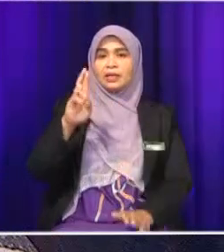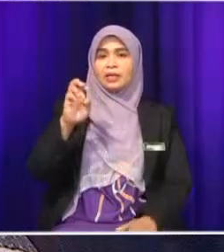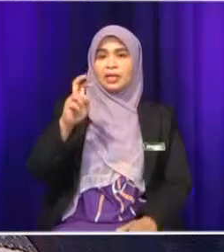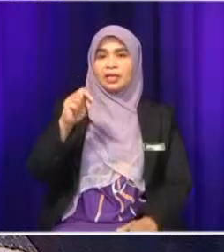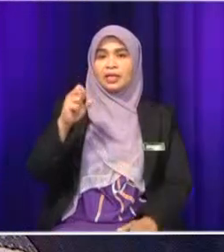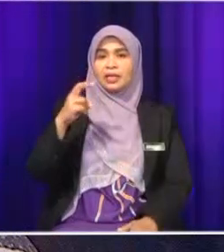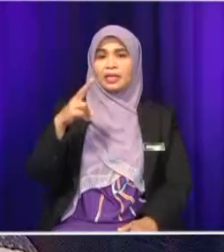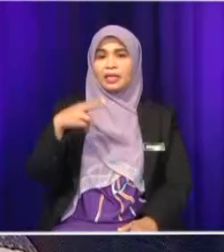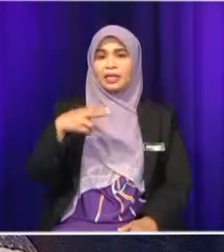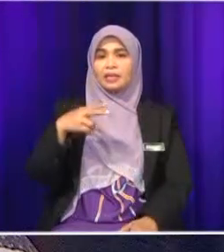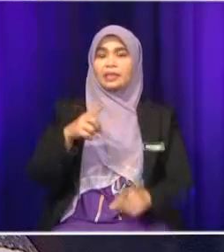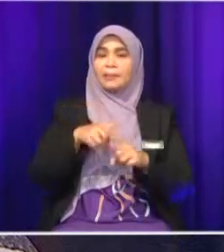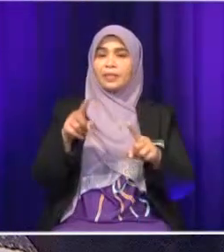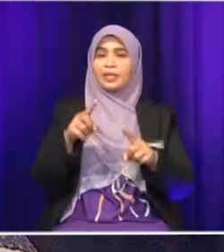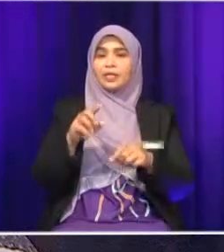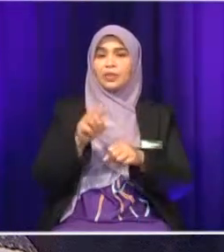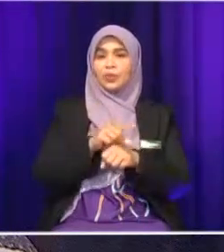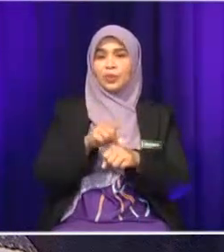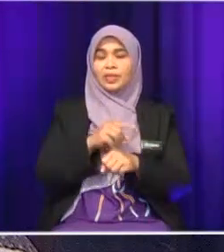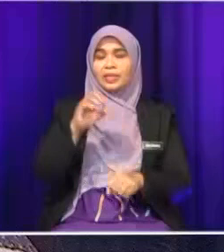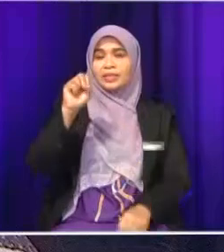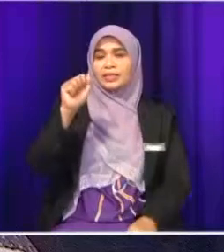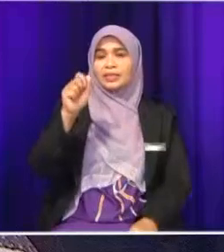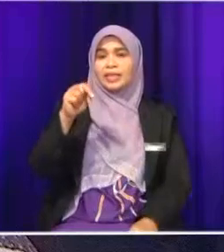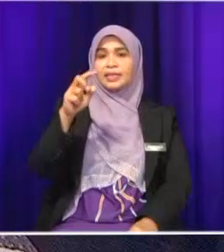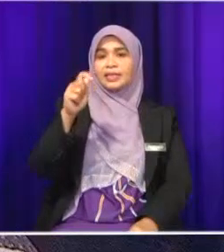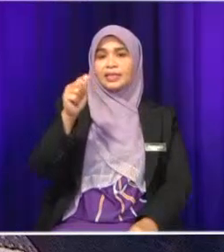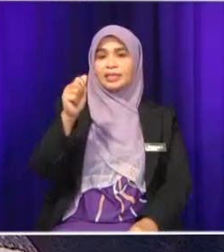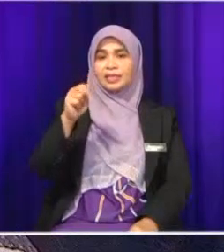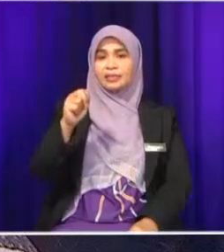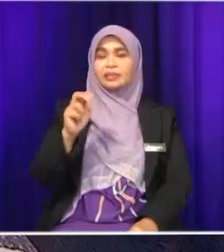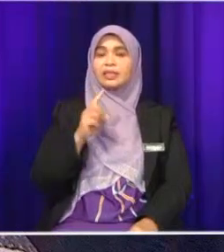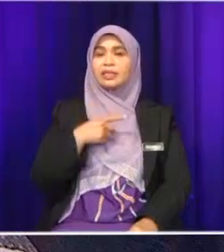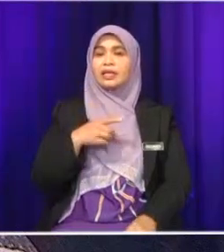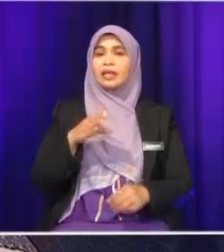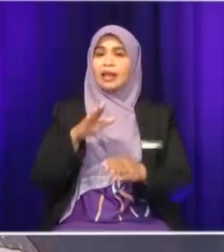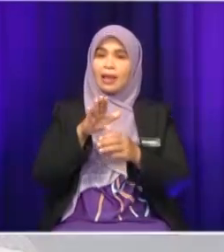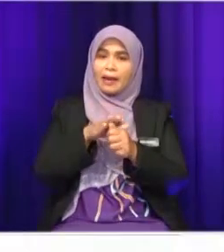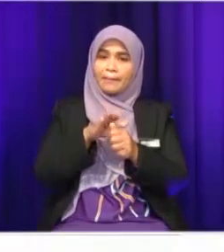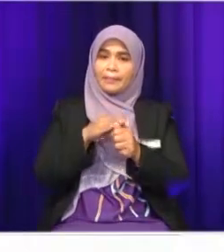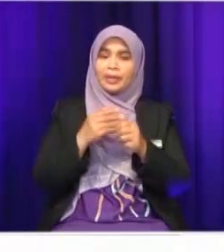masihan lama dan pada suhu yang rendah kita perlahankan api dan kita